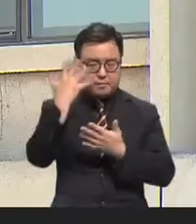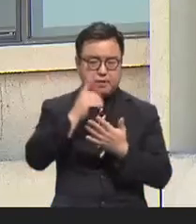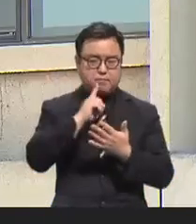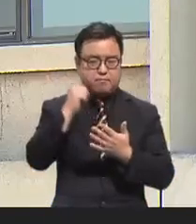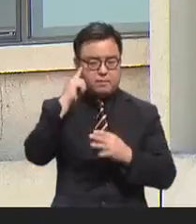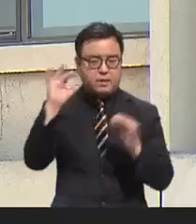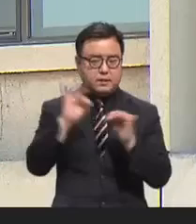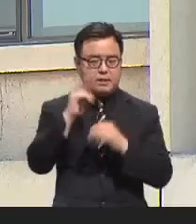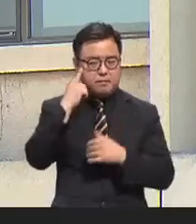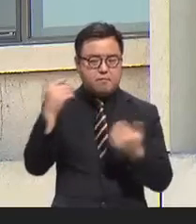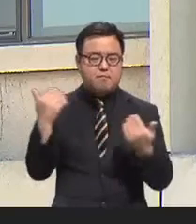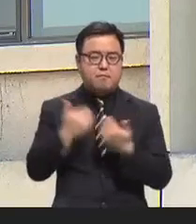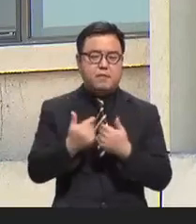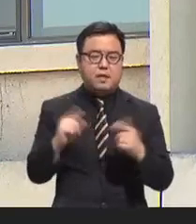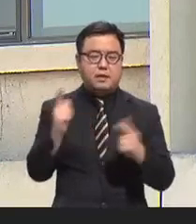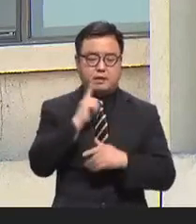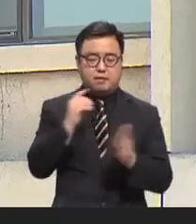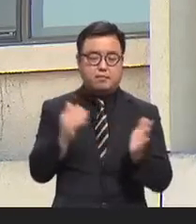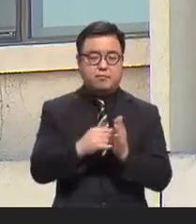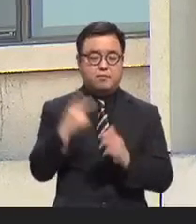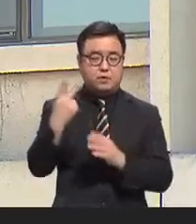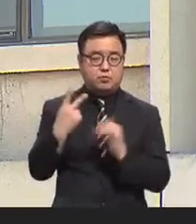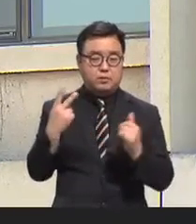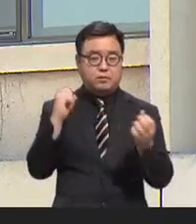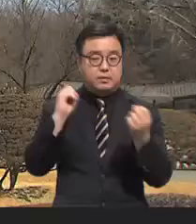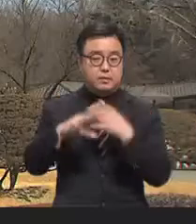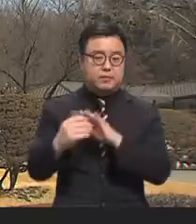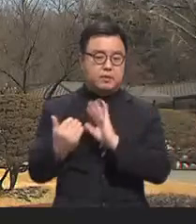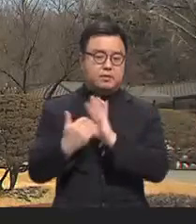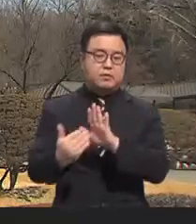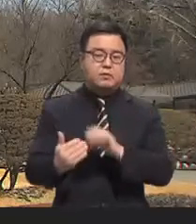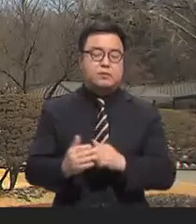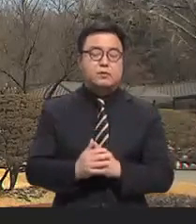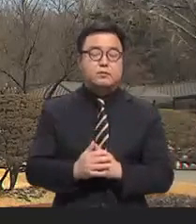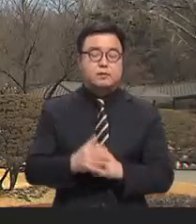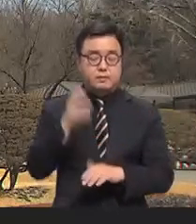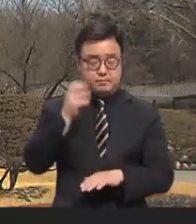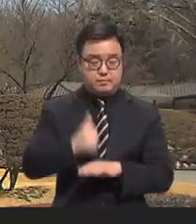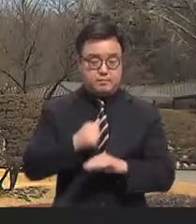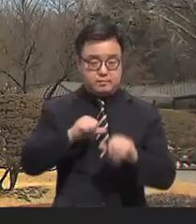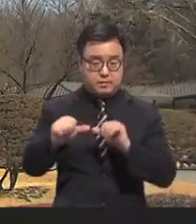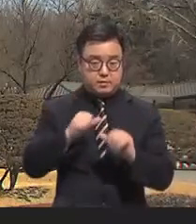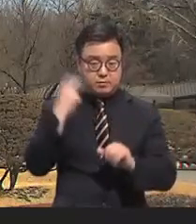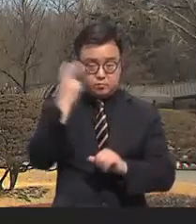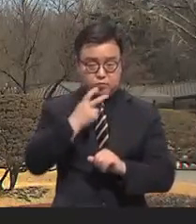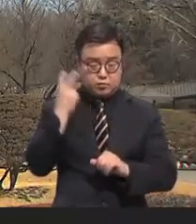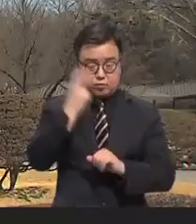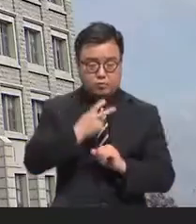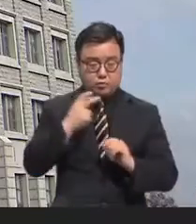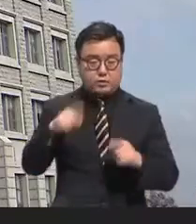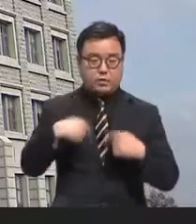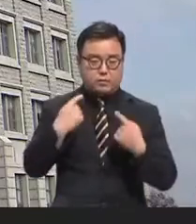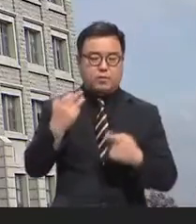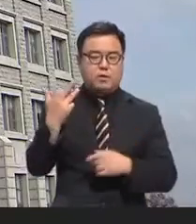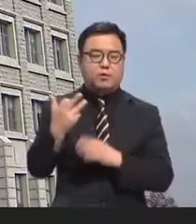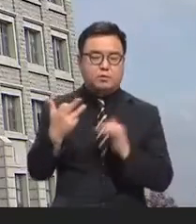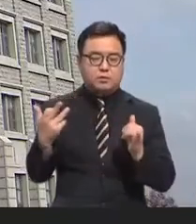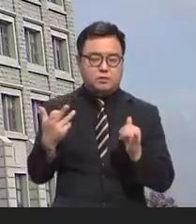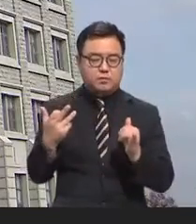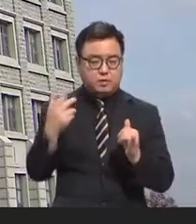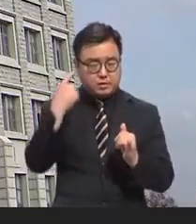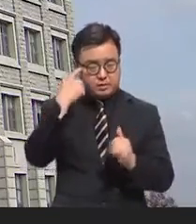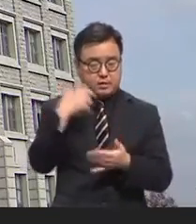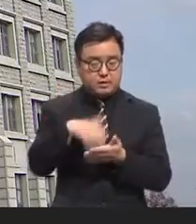샤를 보려 했고 두 명은 답변을 거절했습니다 결국 설문조사에 응한 전문가 18명 만을 놓고 볼 때